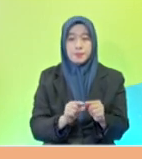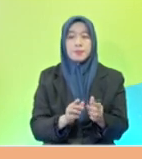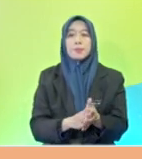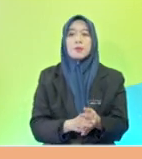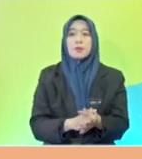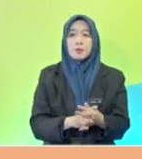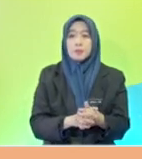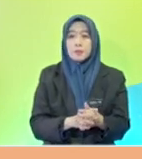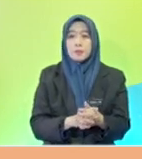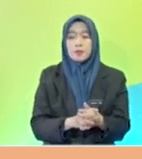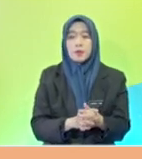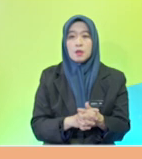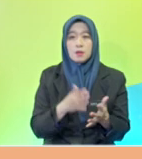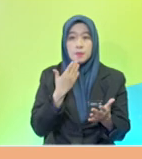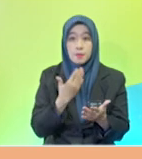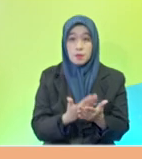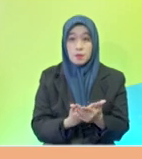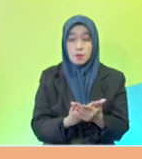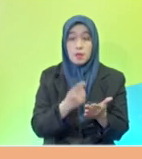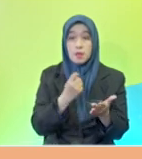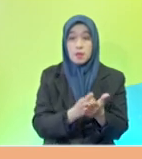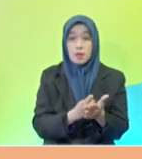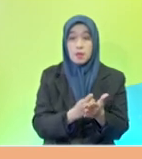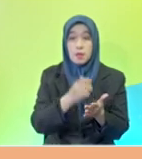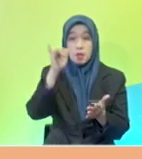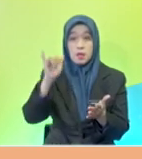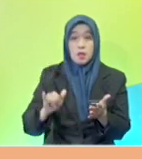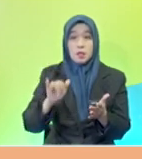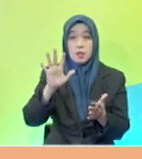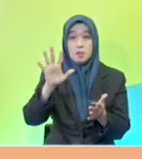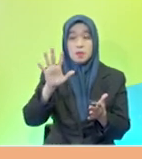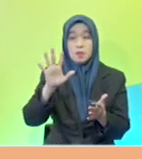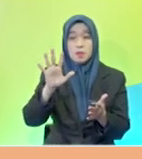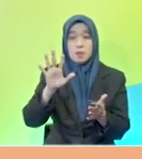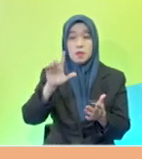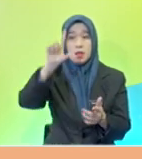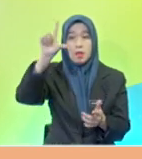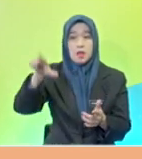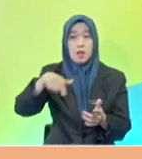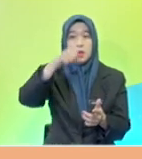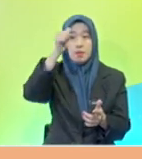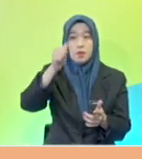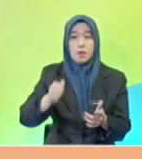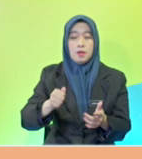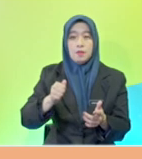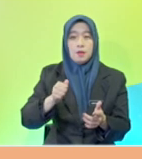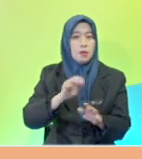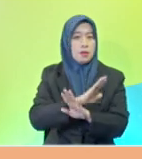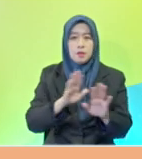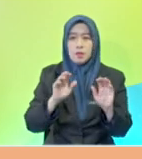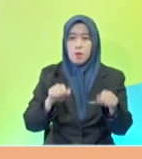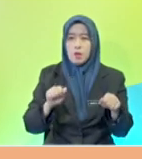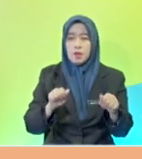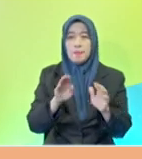azim. Okey, kemudian tanda waqaf yang kelima, iaitu lam alif, tidak boleh